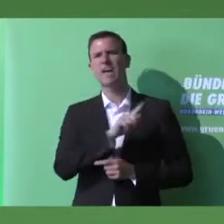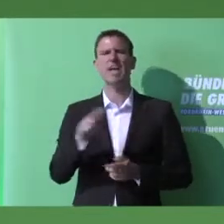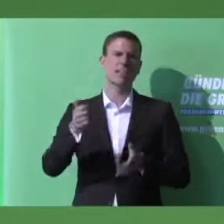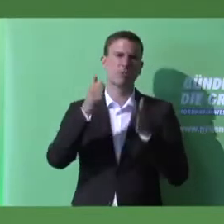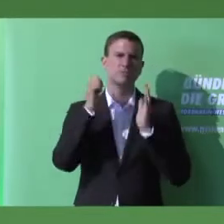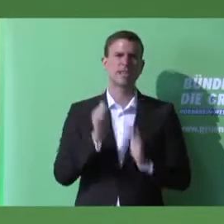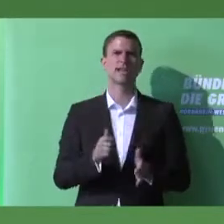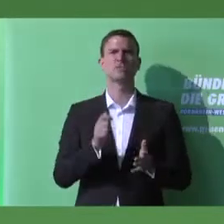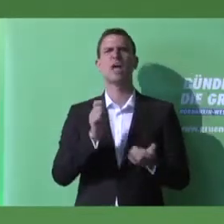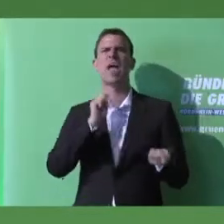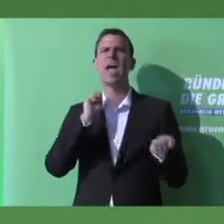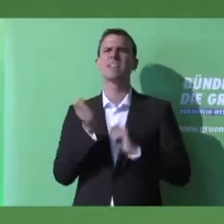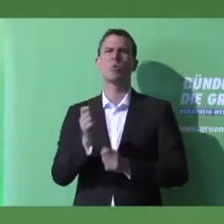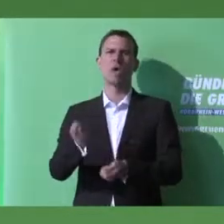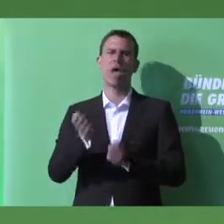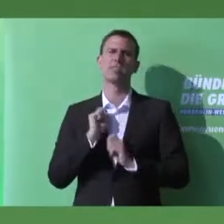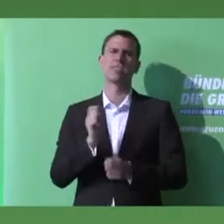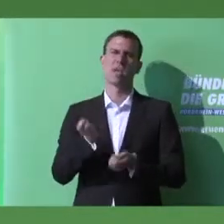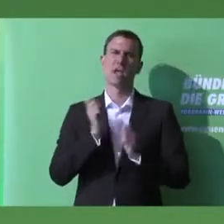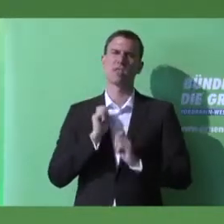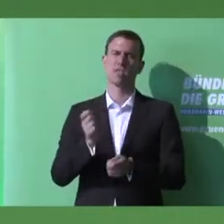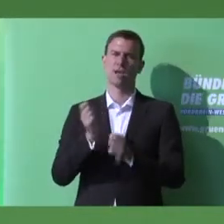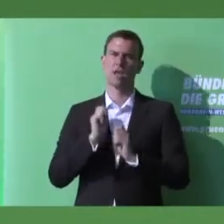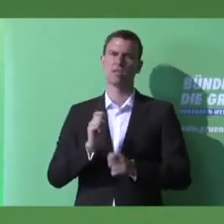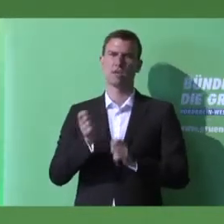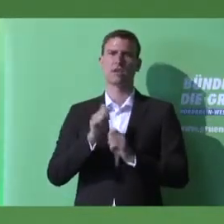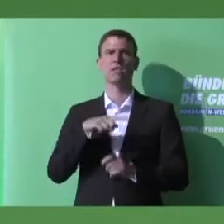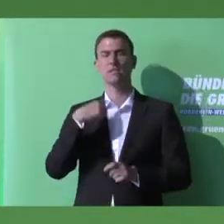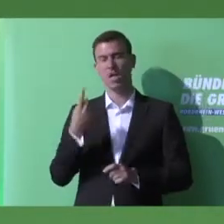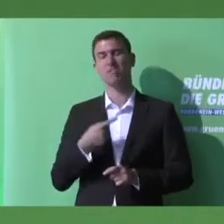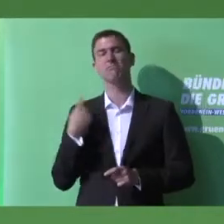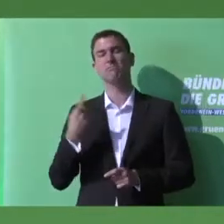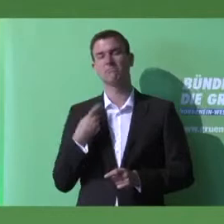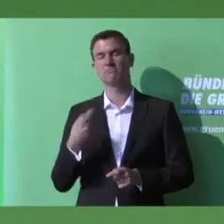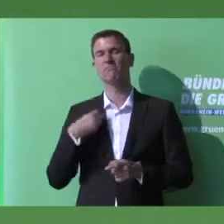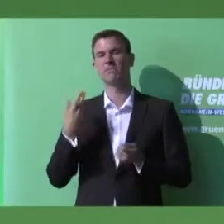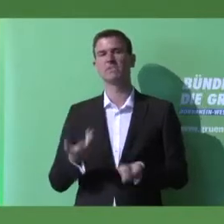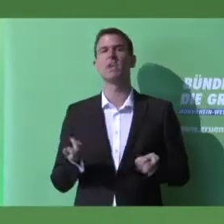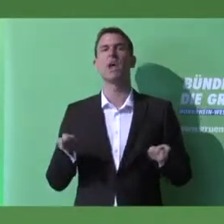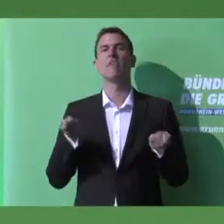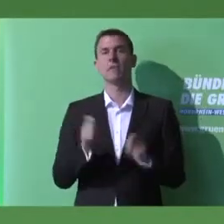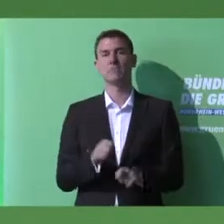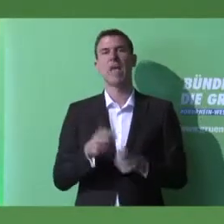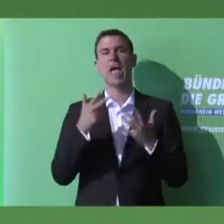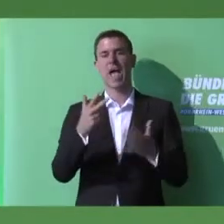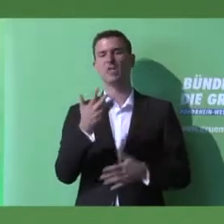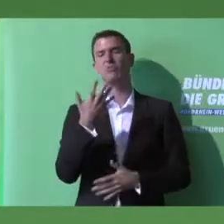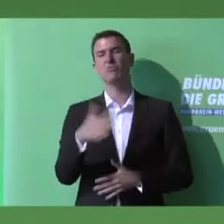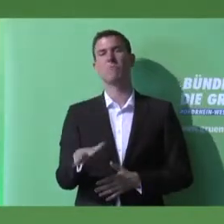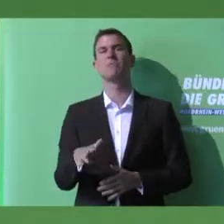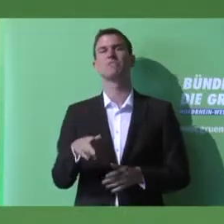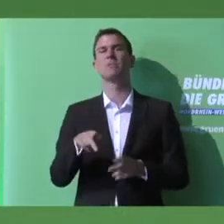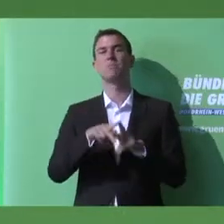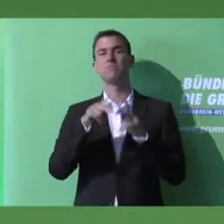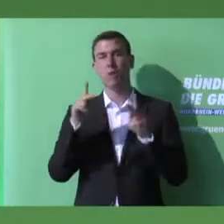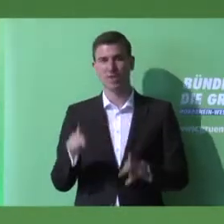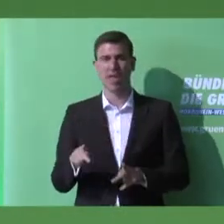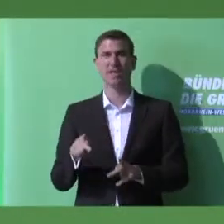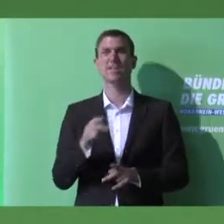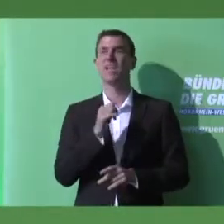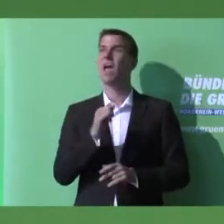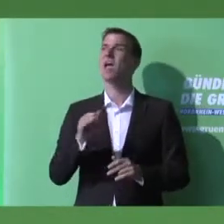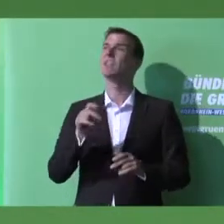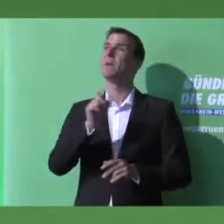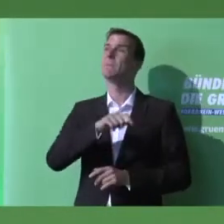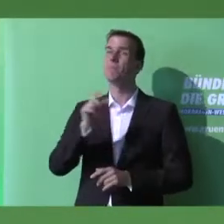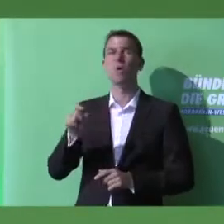2600 Änderungsanträgen. Wir haben dann verabschiedet 58 Projekte, so dass jede Bürgerin und